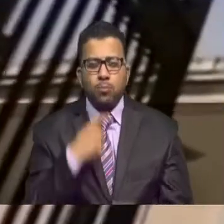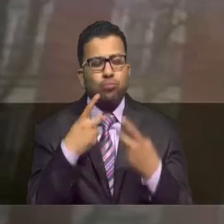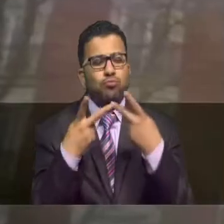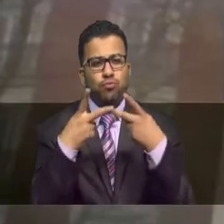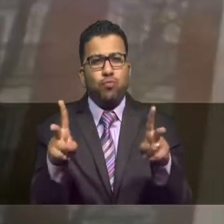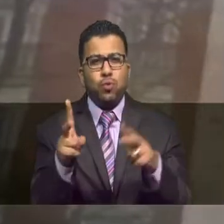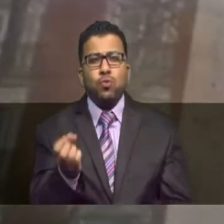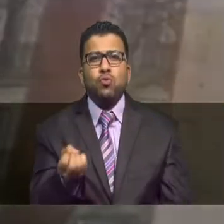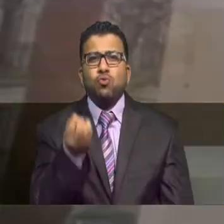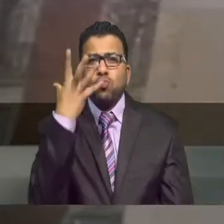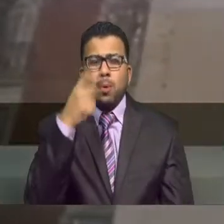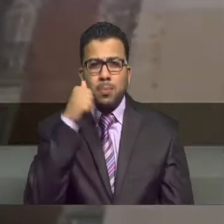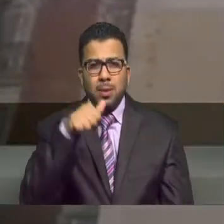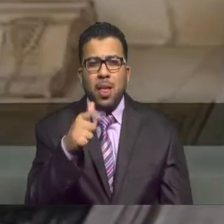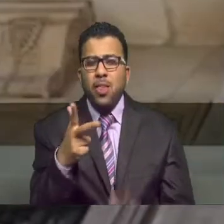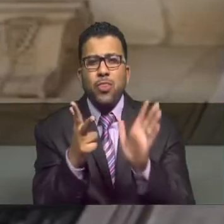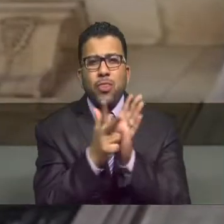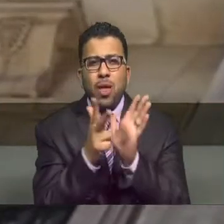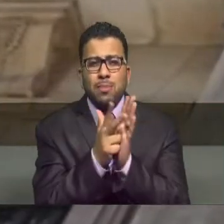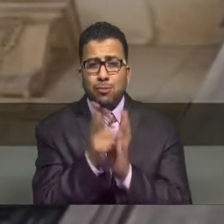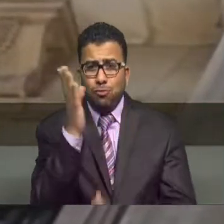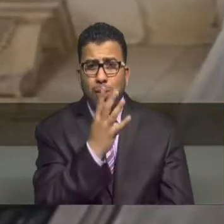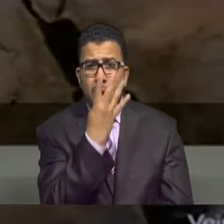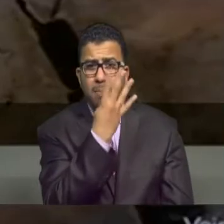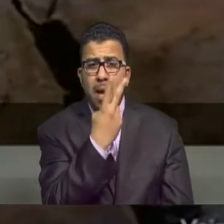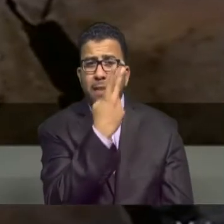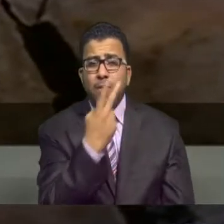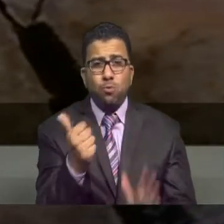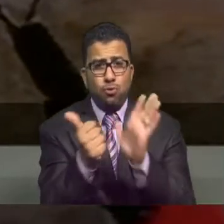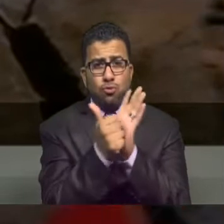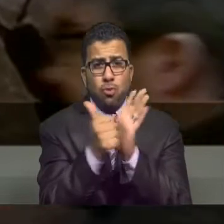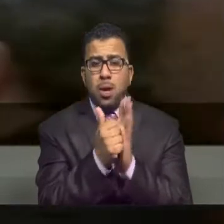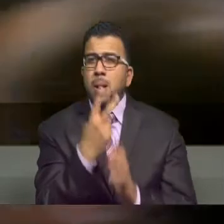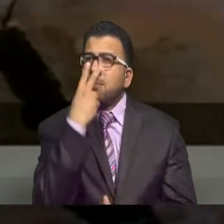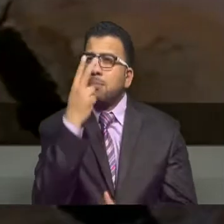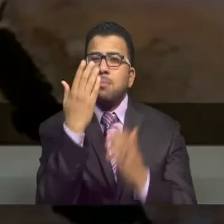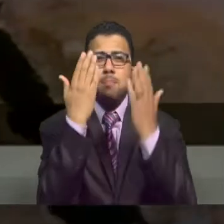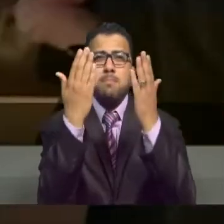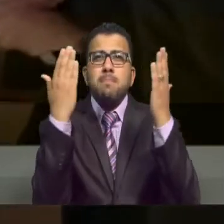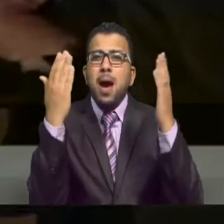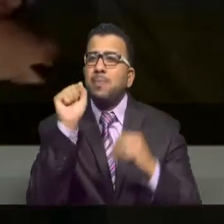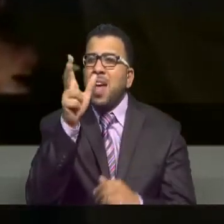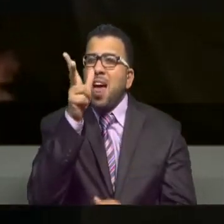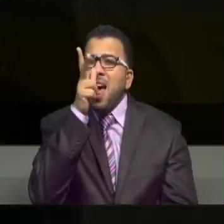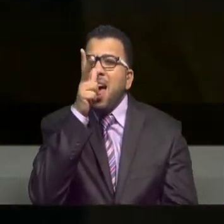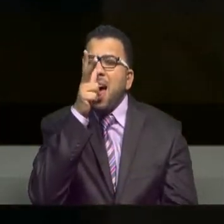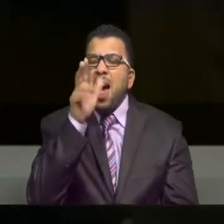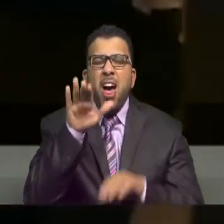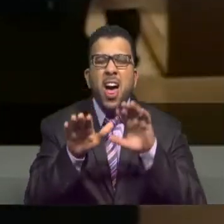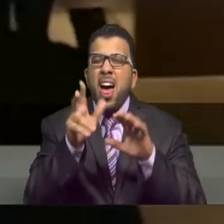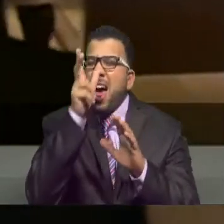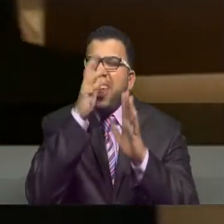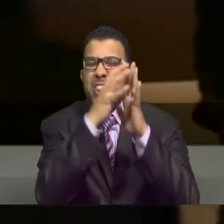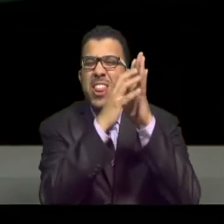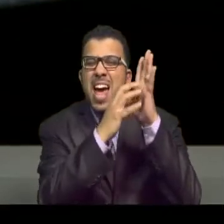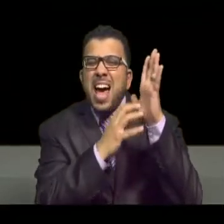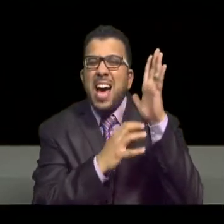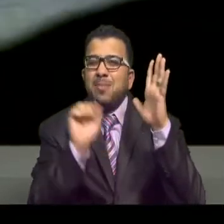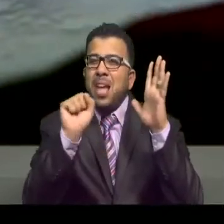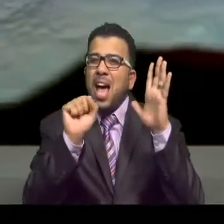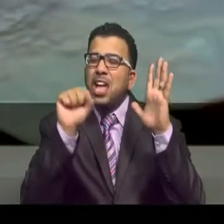افتتح صباح 18 من أبريل عام 2016 معرض آثار الشارقة في مدريد، وذلك